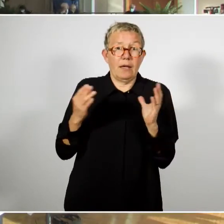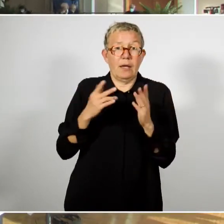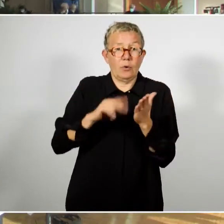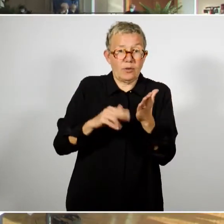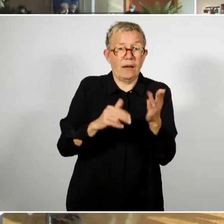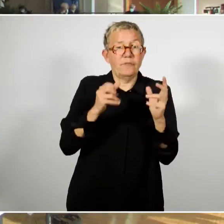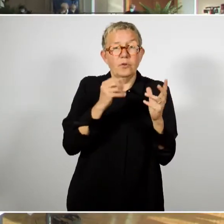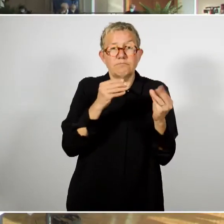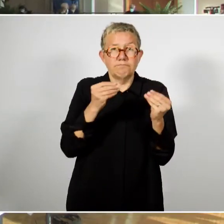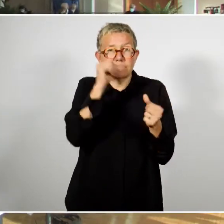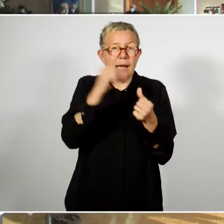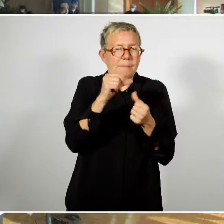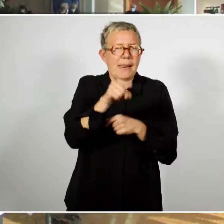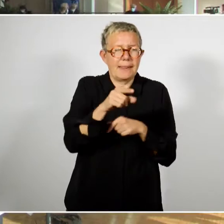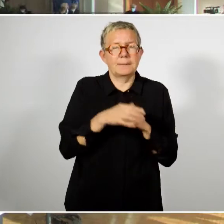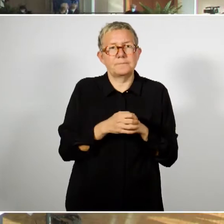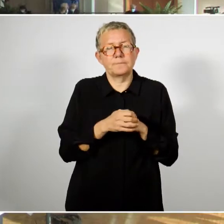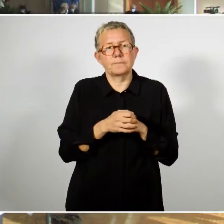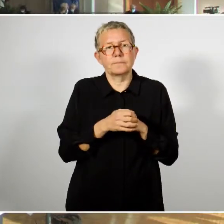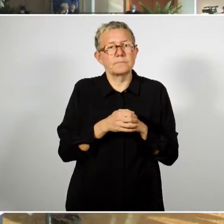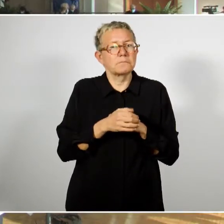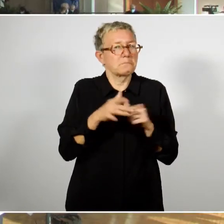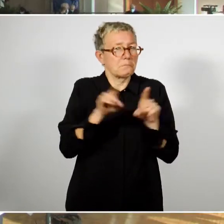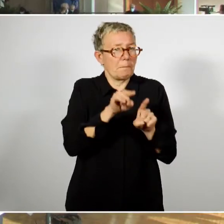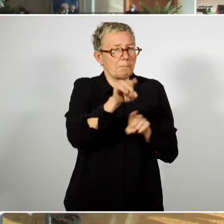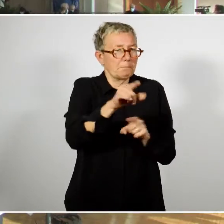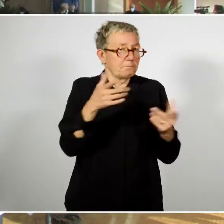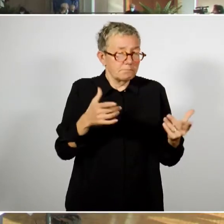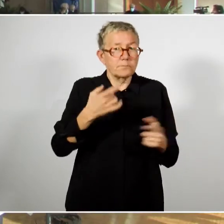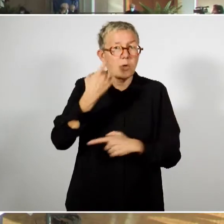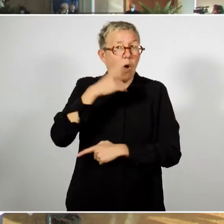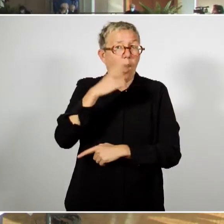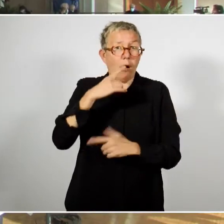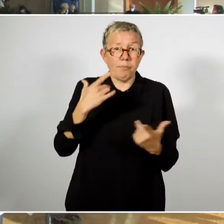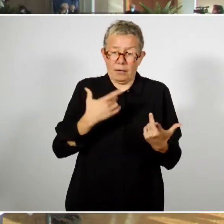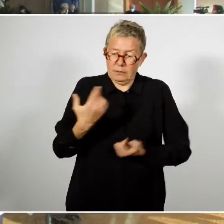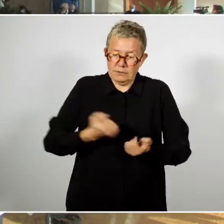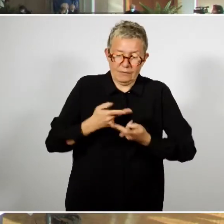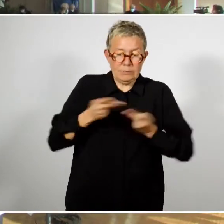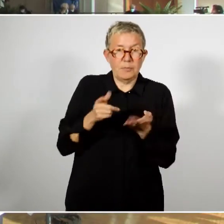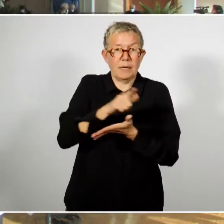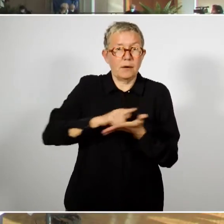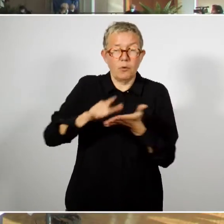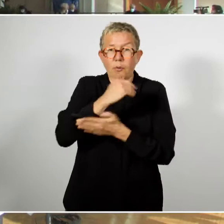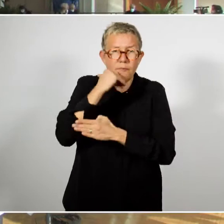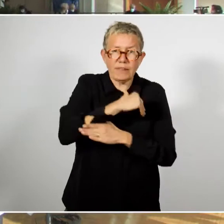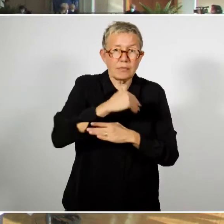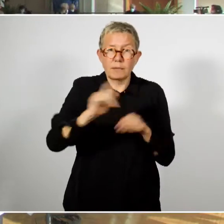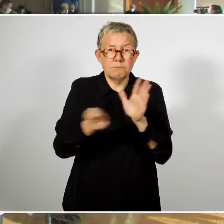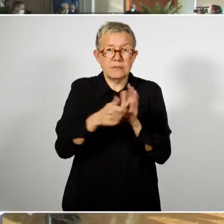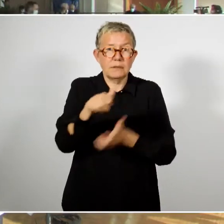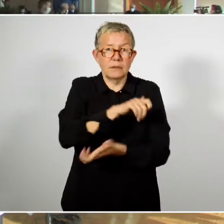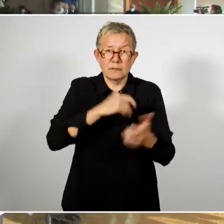l'esprit. Vous avez, comme moi, pu constater l'extraordinaire réactivité de nos services publics locaux durant la crise sanitaire